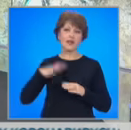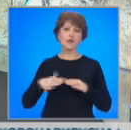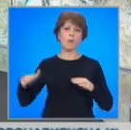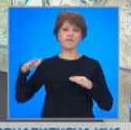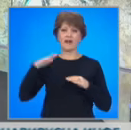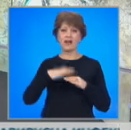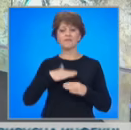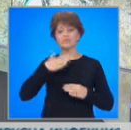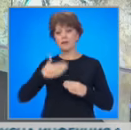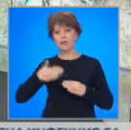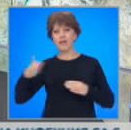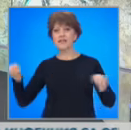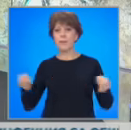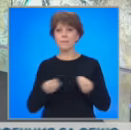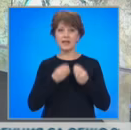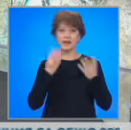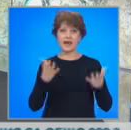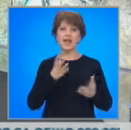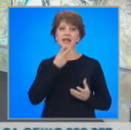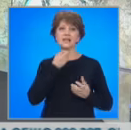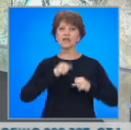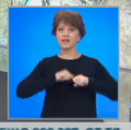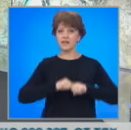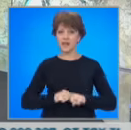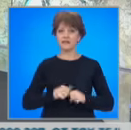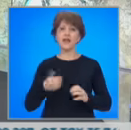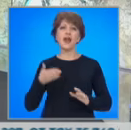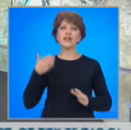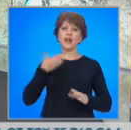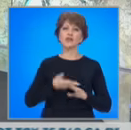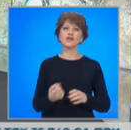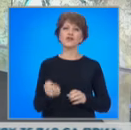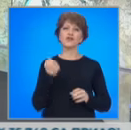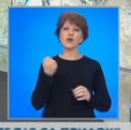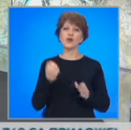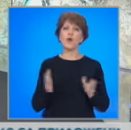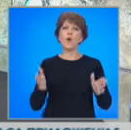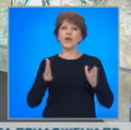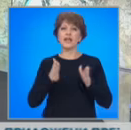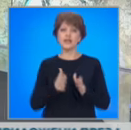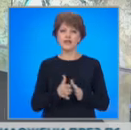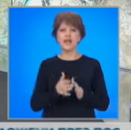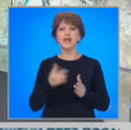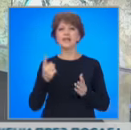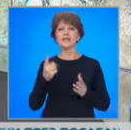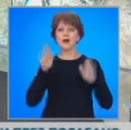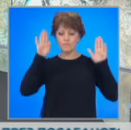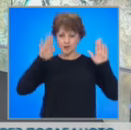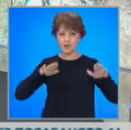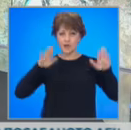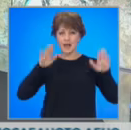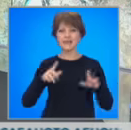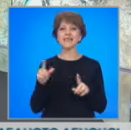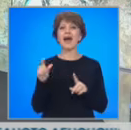от събития. Израелските власти наложиха строги ограничения по време на свещения за мюсюлманите месец Рамазан.